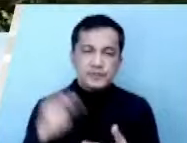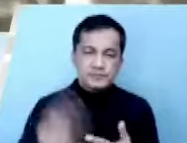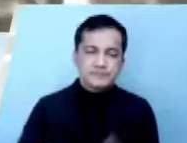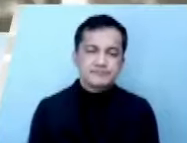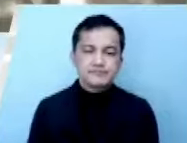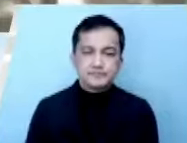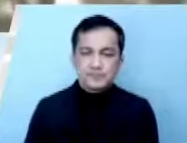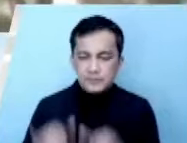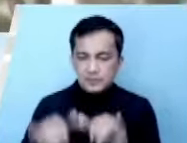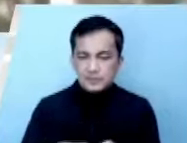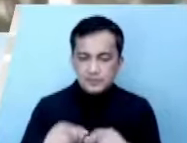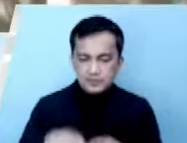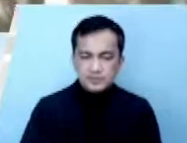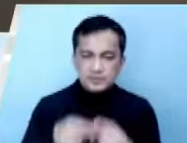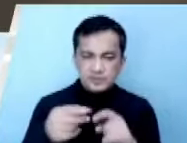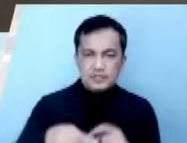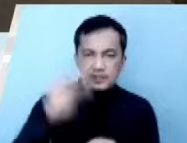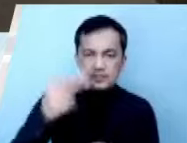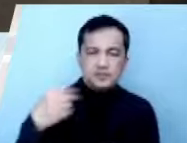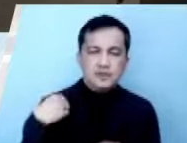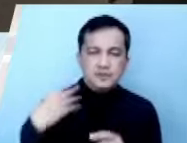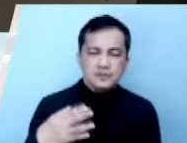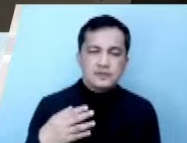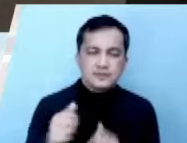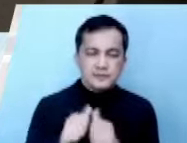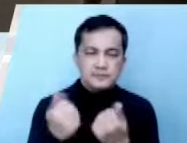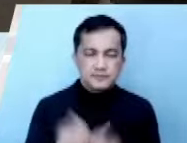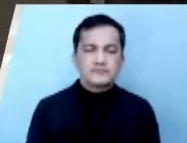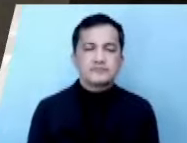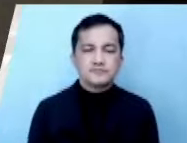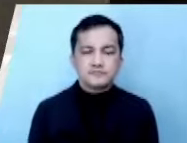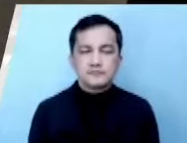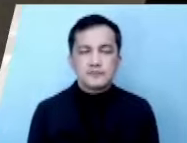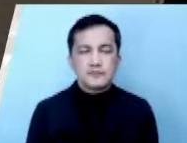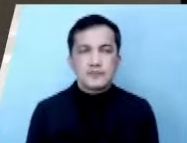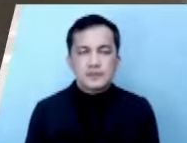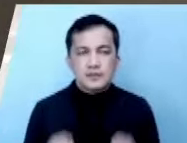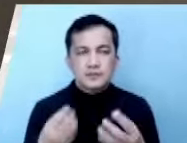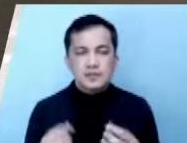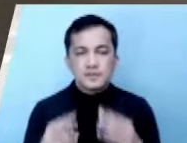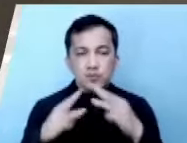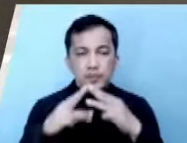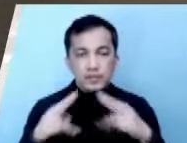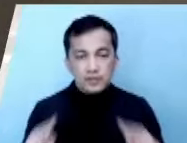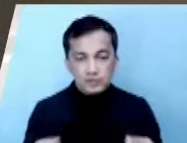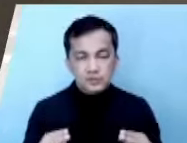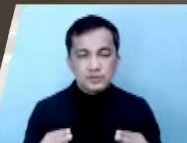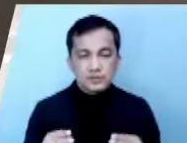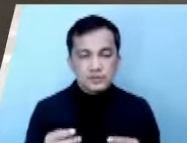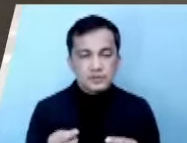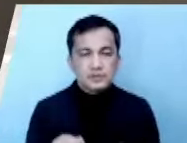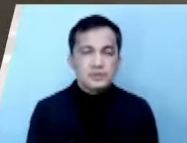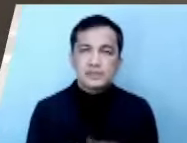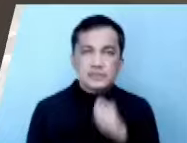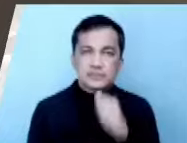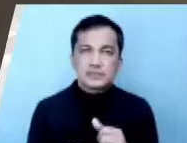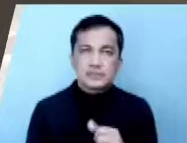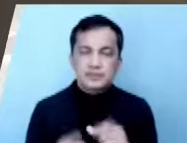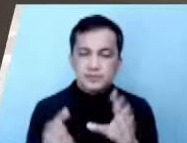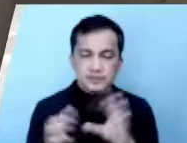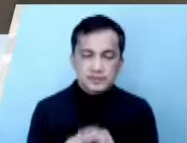sa matataas na opisyal ng ahensya. Maraming warehouses na malilift, hindi na mapapadlock, mabubuksan